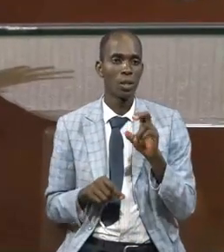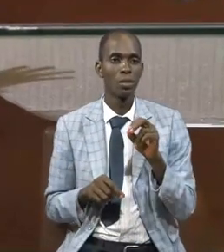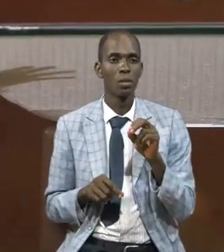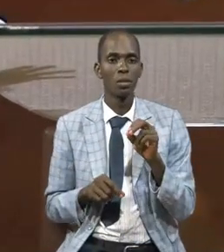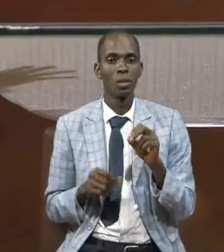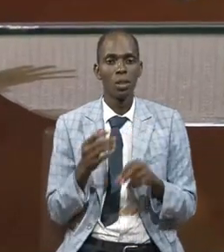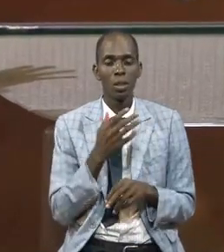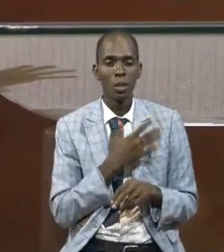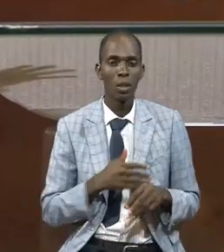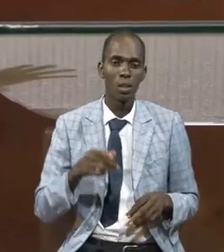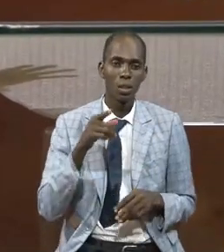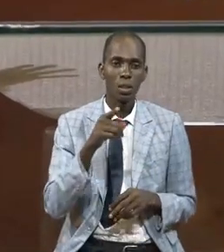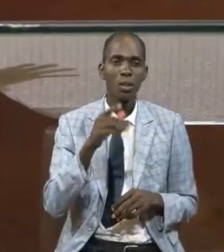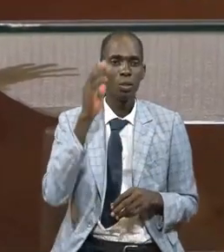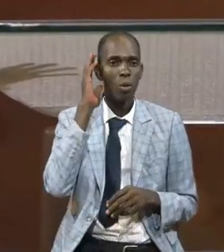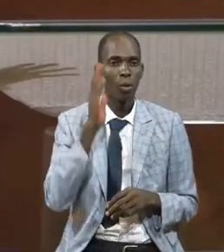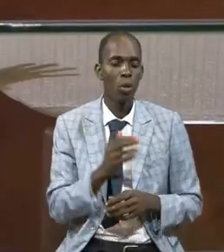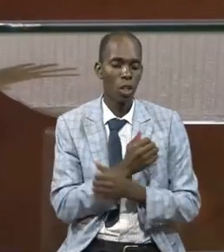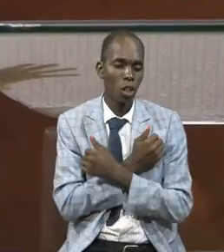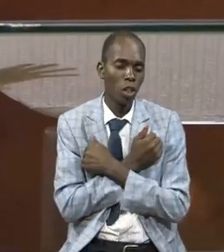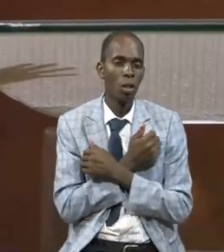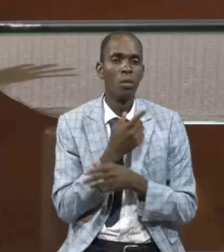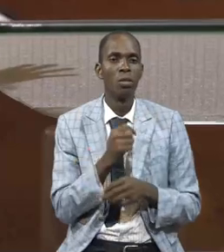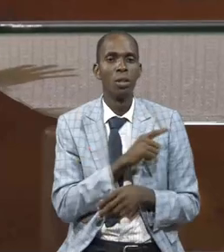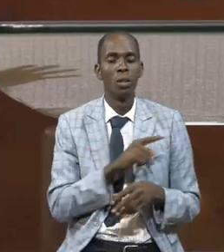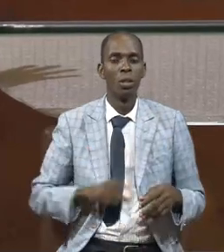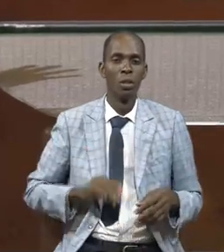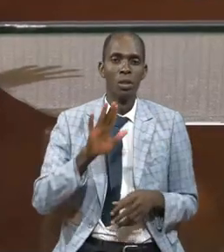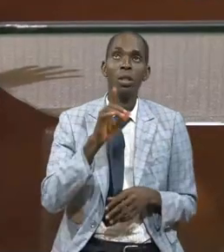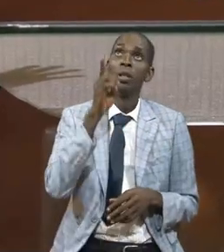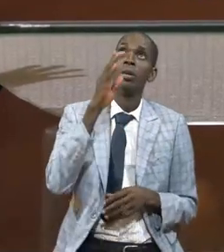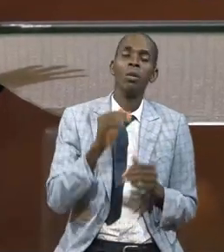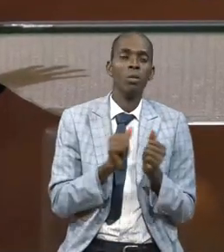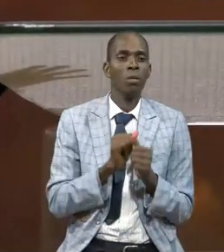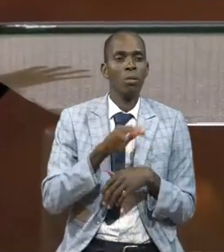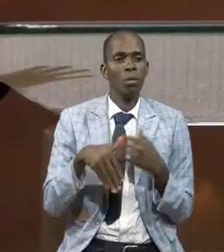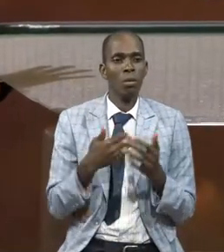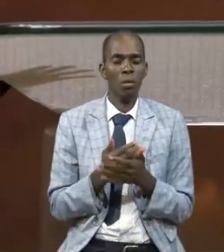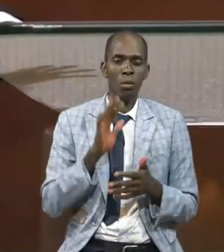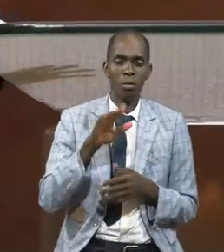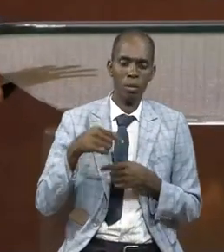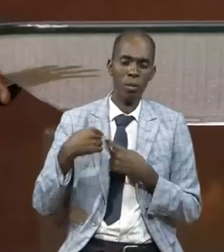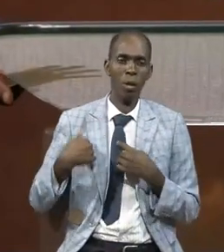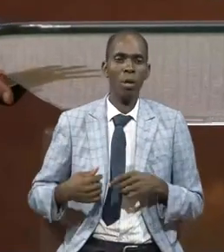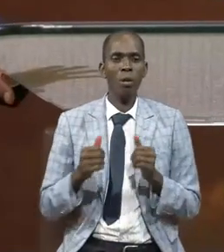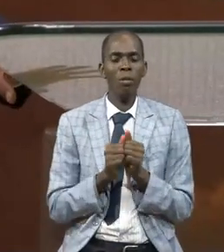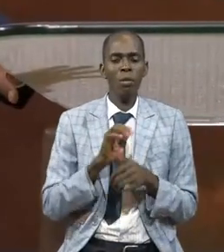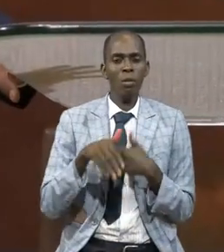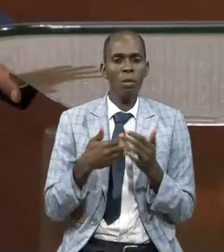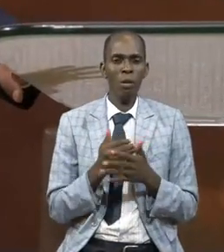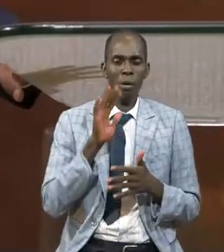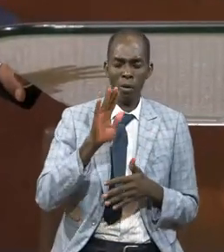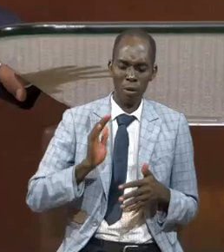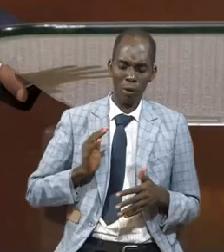Et tu aimeras le Seigneur, ton Dieu, de tout ton cœur et de toute